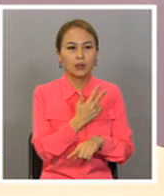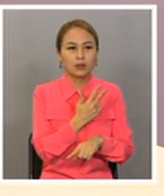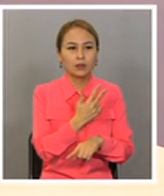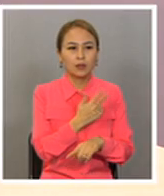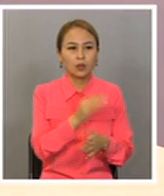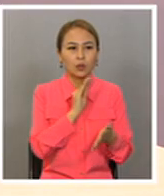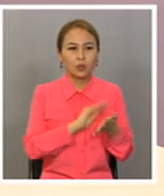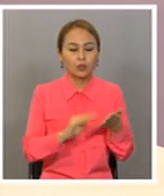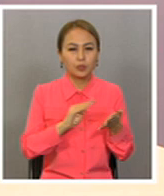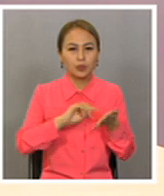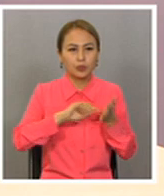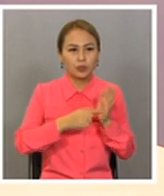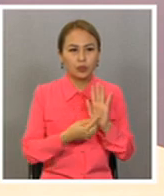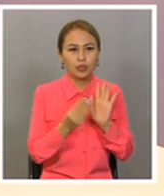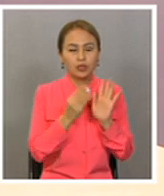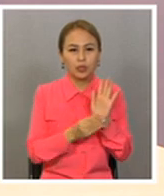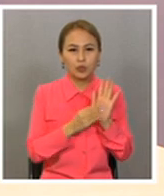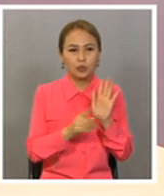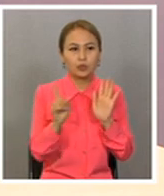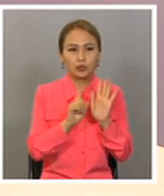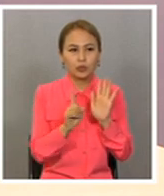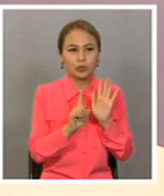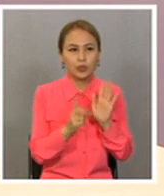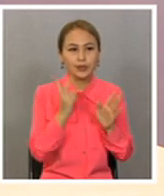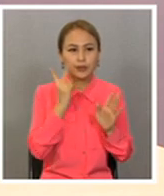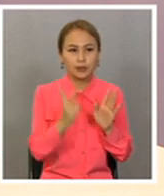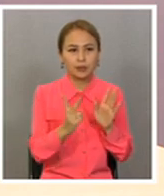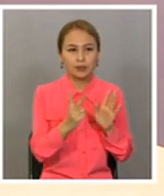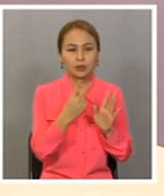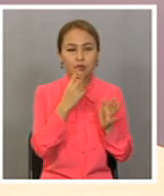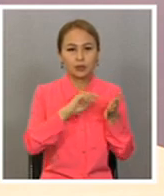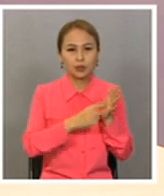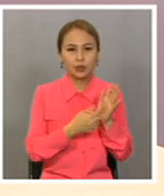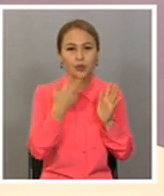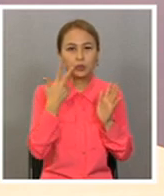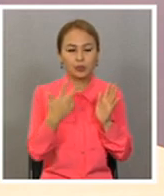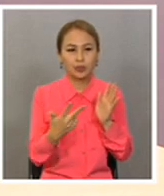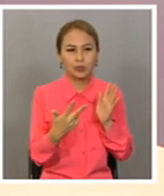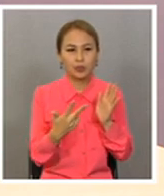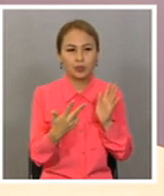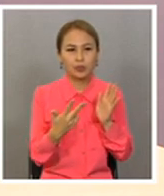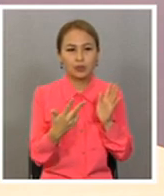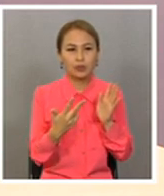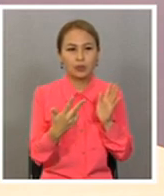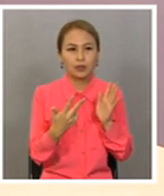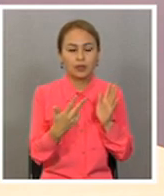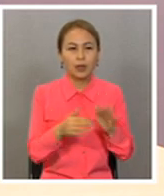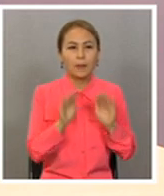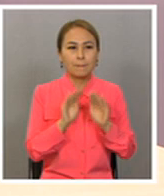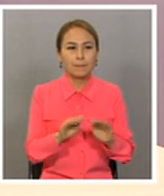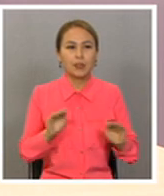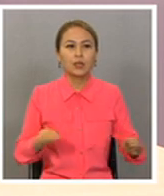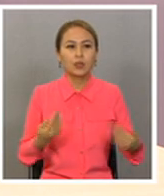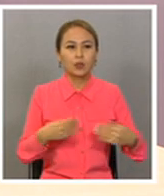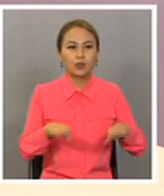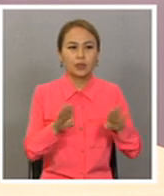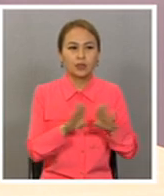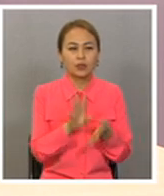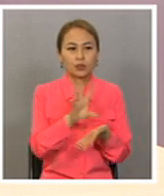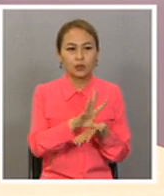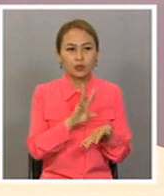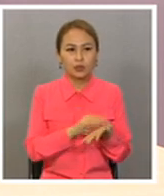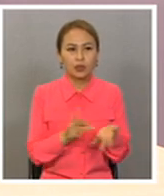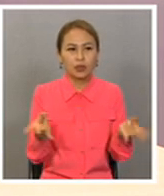көбейту түрінде жазу үшін 2-ні 3-ке көбейтеміз. Балалар, осы үлгіде